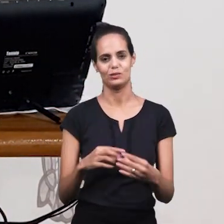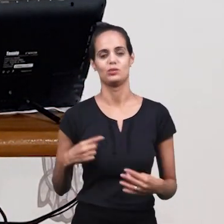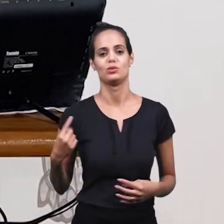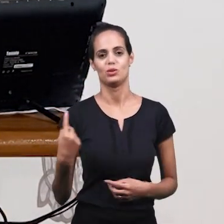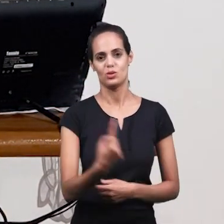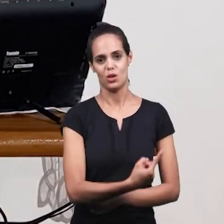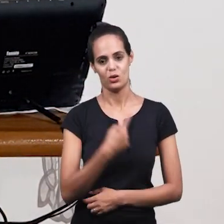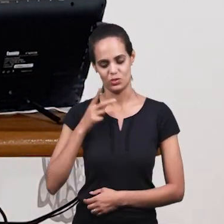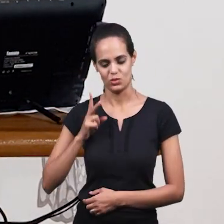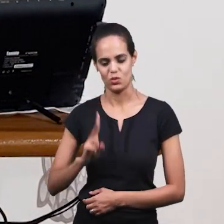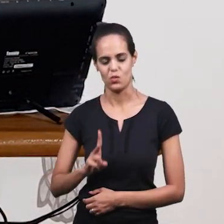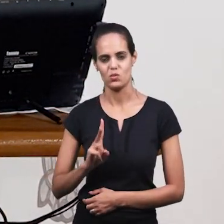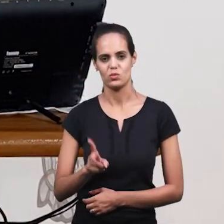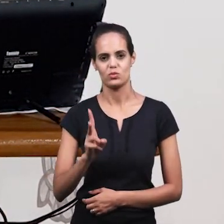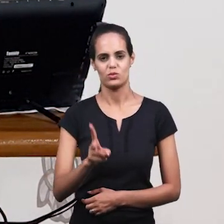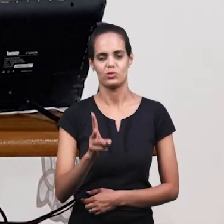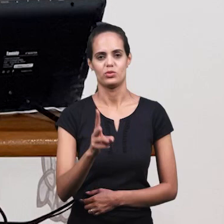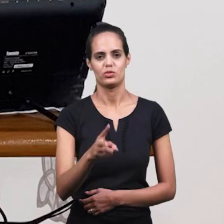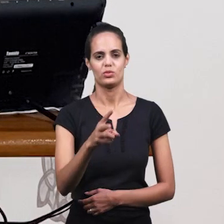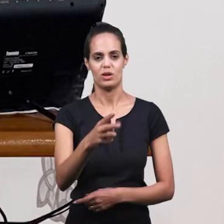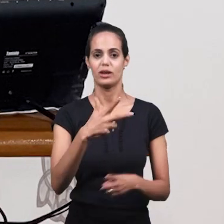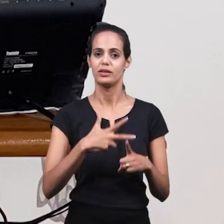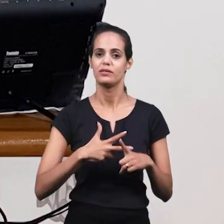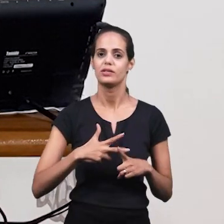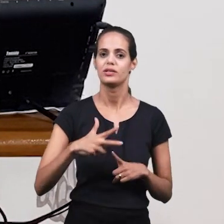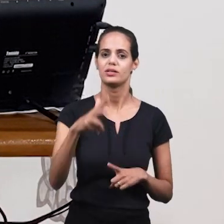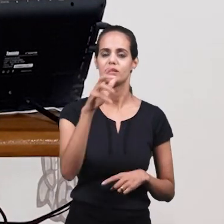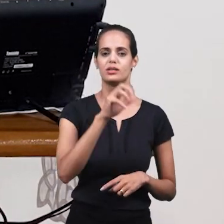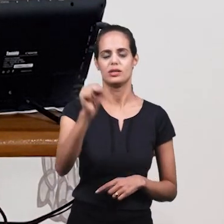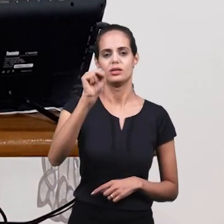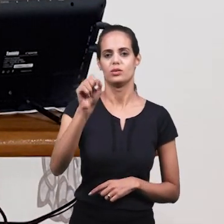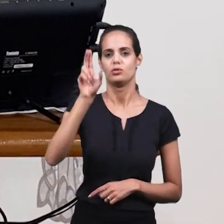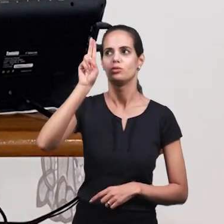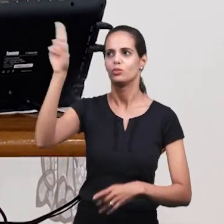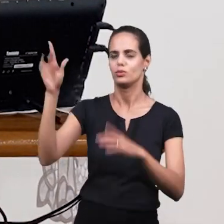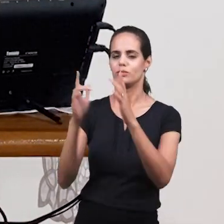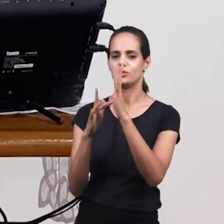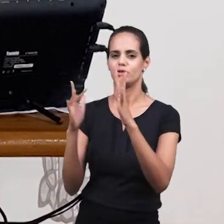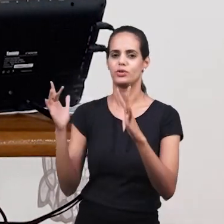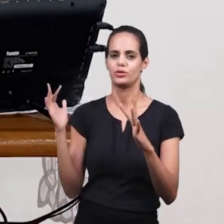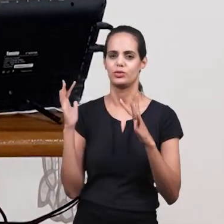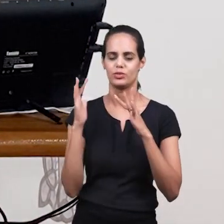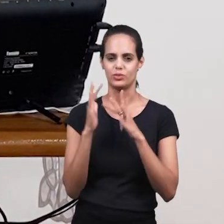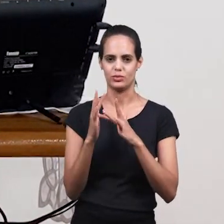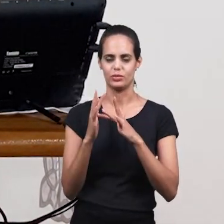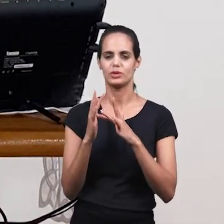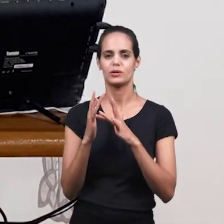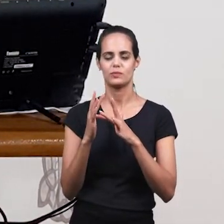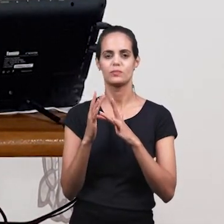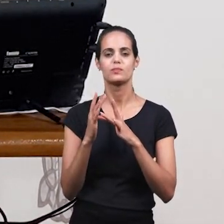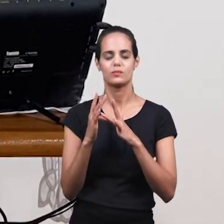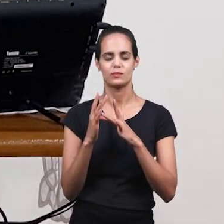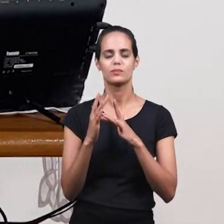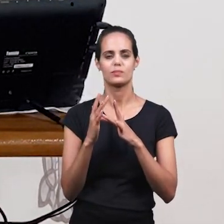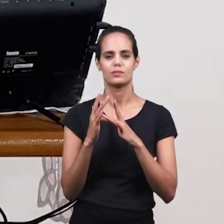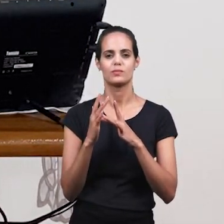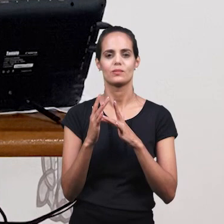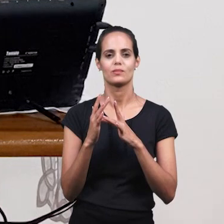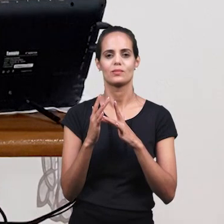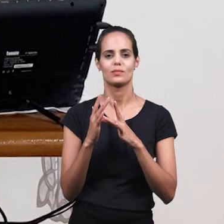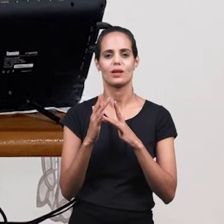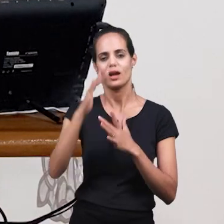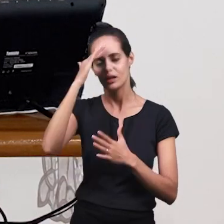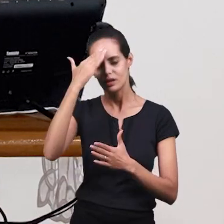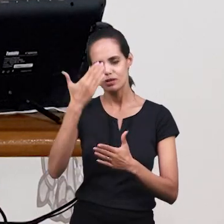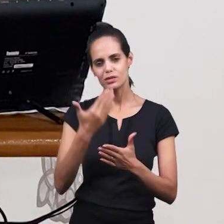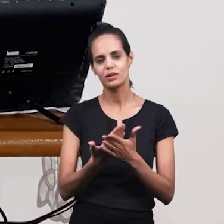marche en vainquant au nom de Jésus, en accomplissant le projet de Dieu et en persévérant jusqu'au jour